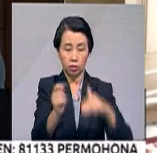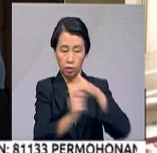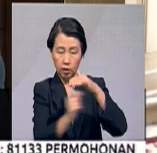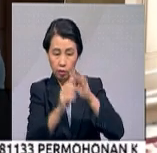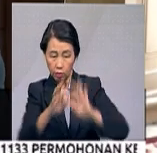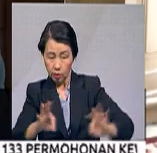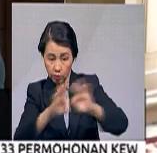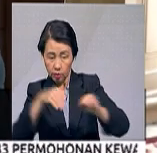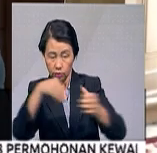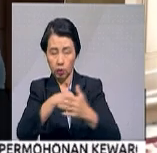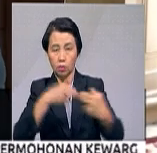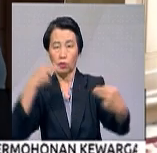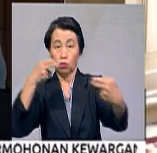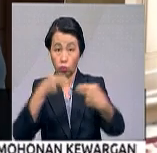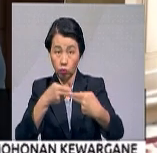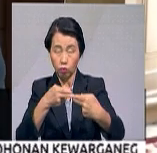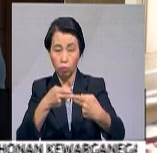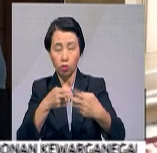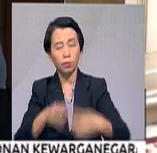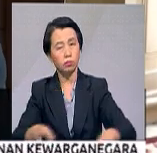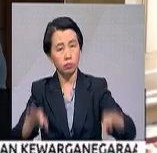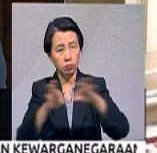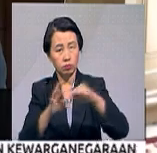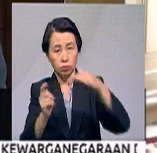di dalam hubungan ini adalah